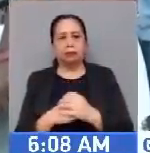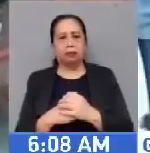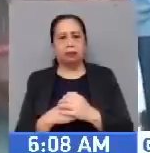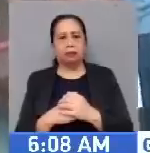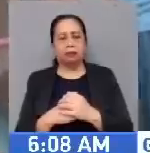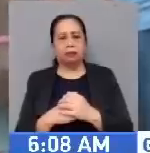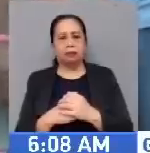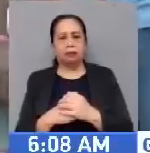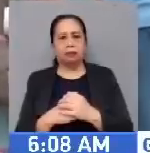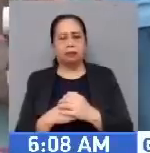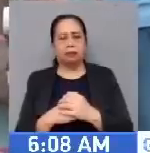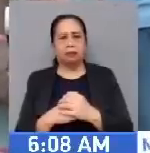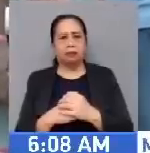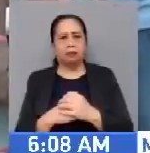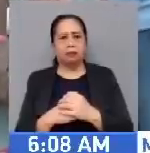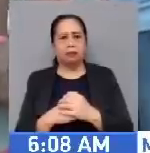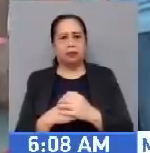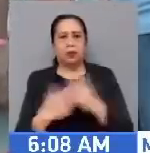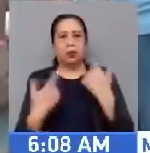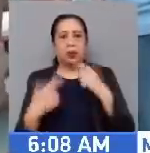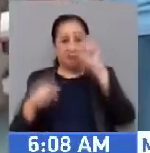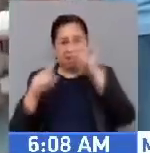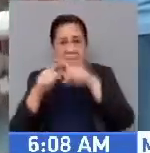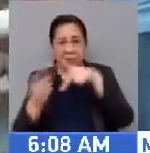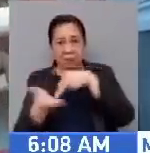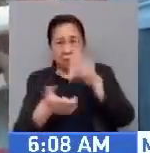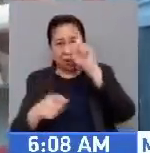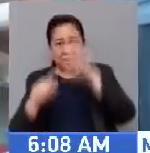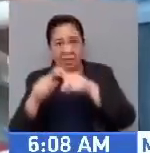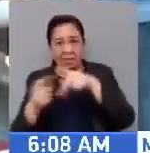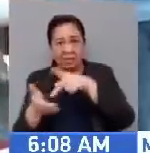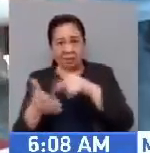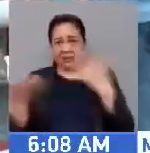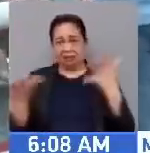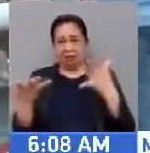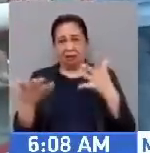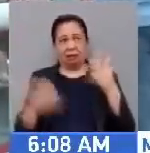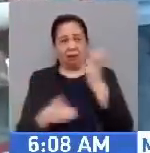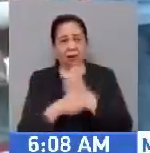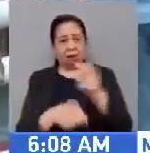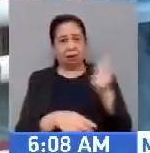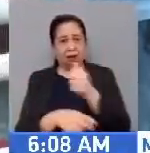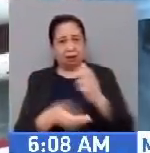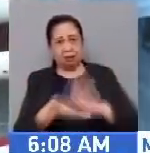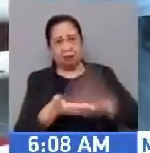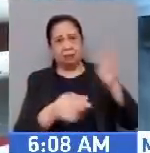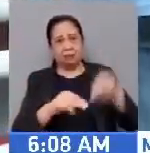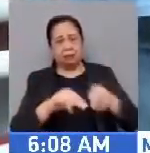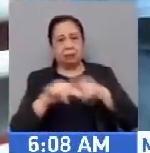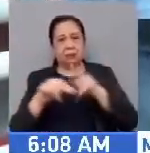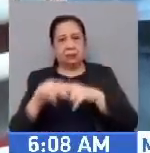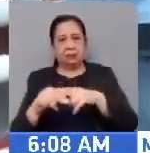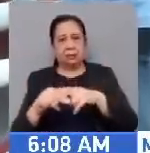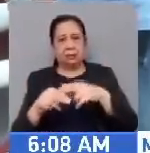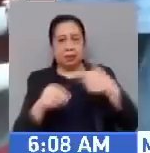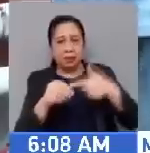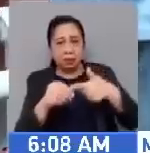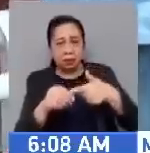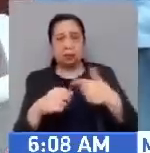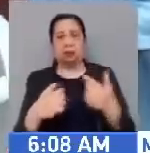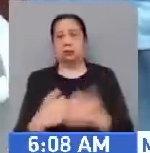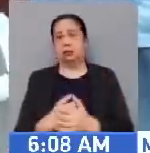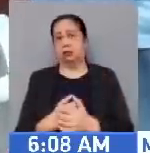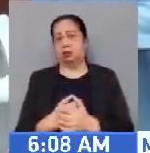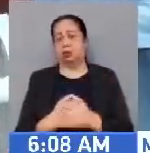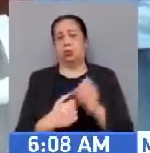Wala po kami kasi pangupan ng bahay. Dahil po sa hirap ng biyahe, taas pa ng krudo. Kaya po,